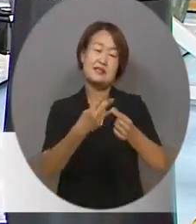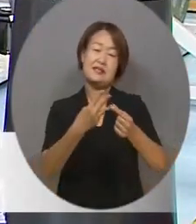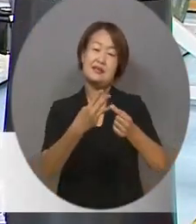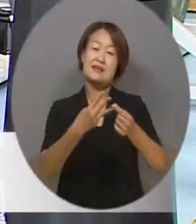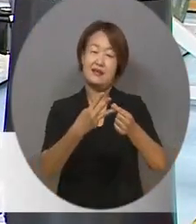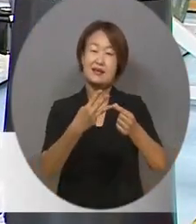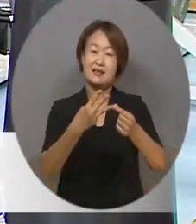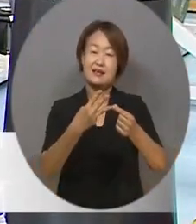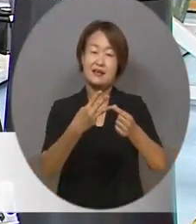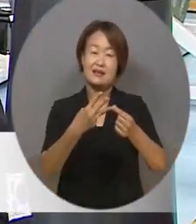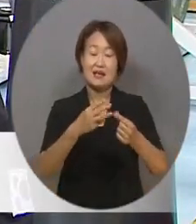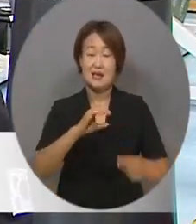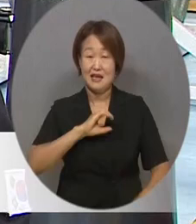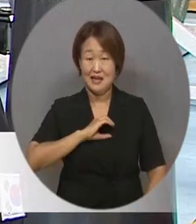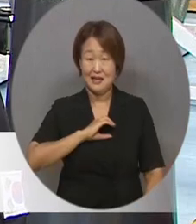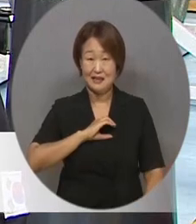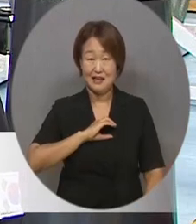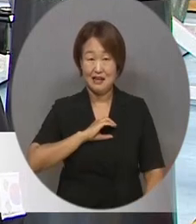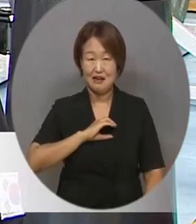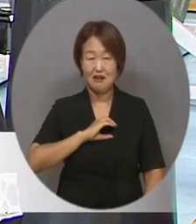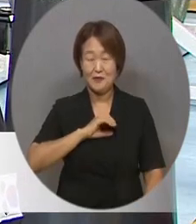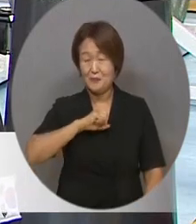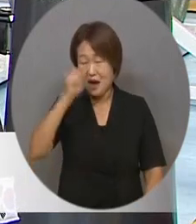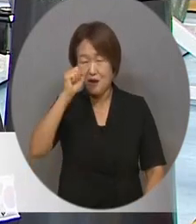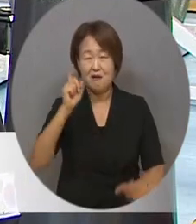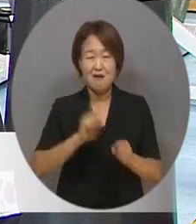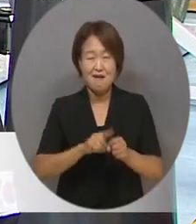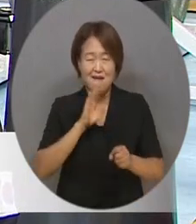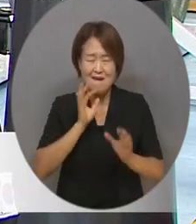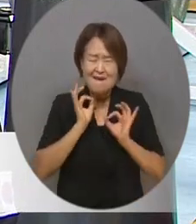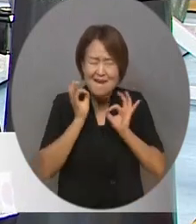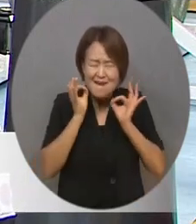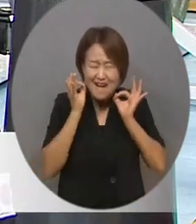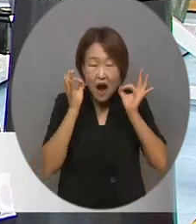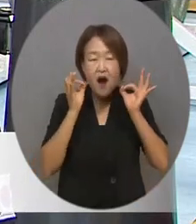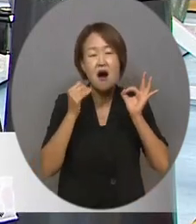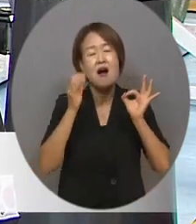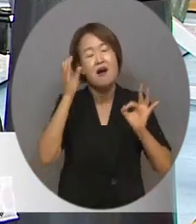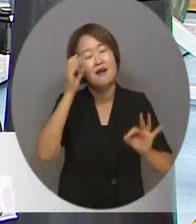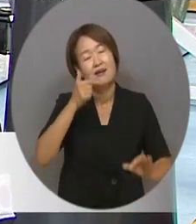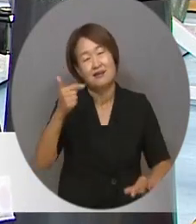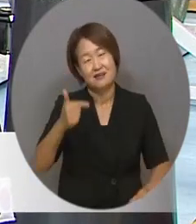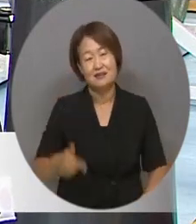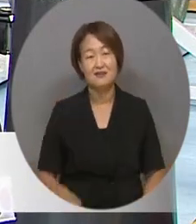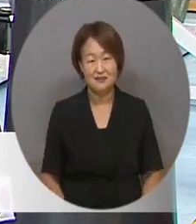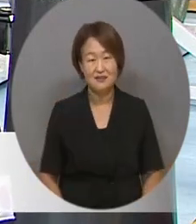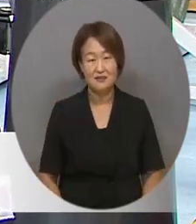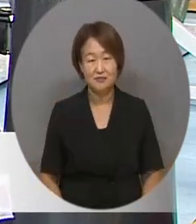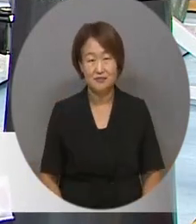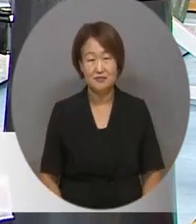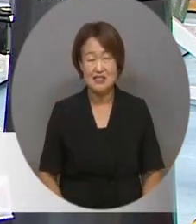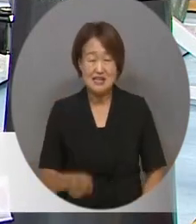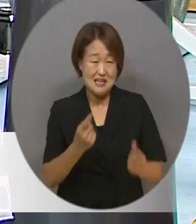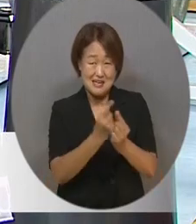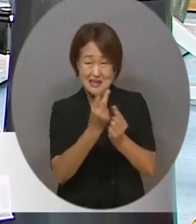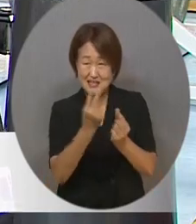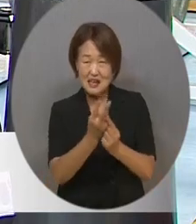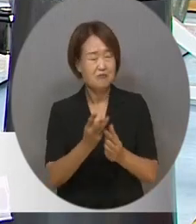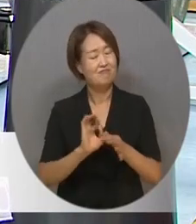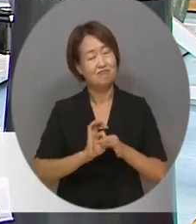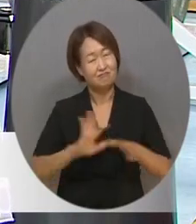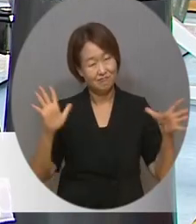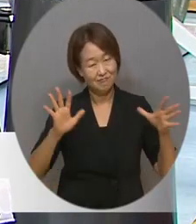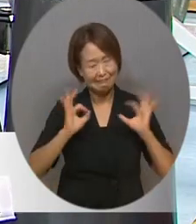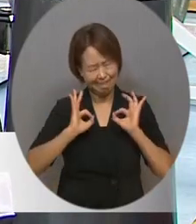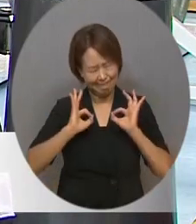제가 이제 또 메달을 위해서 열심히 싸운 만큼 너무너무 기대되고 있습니다. 색깔을 논하지 않고